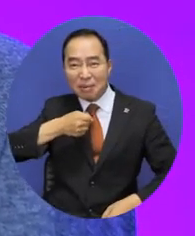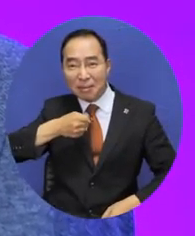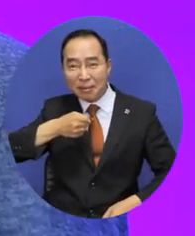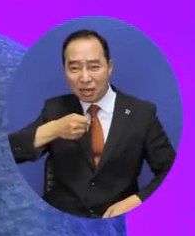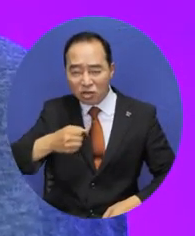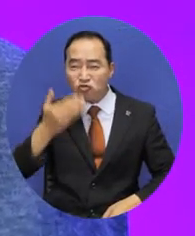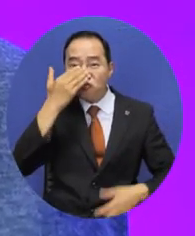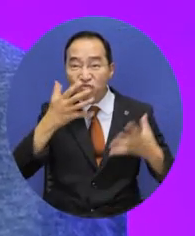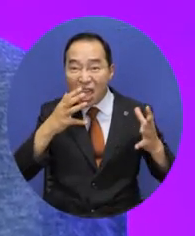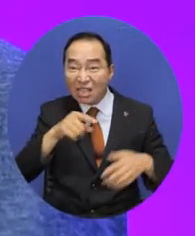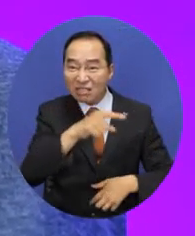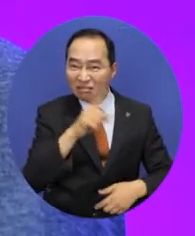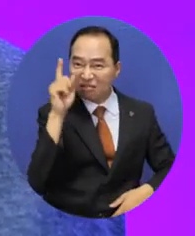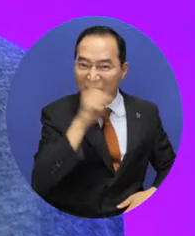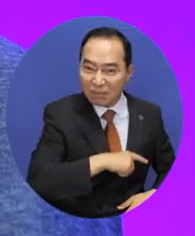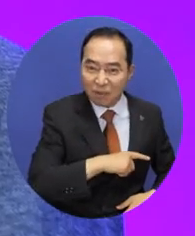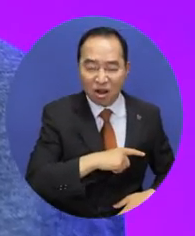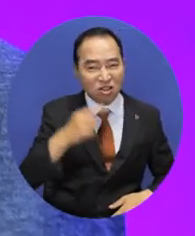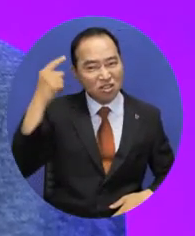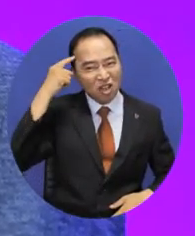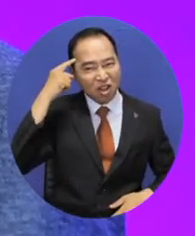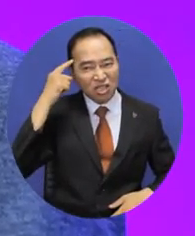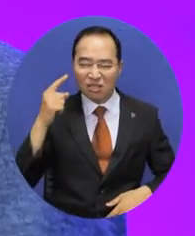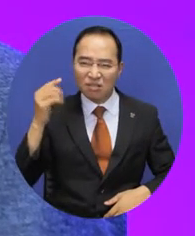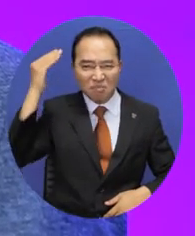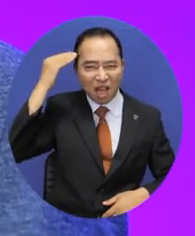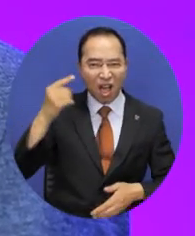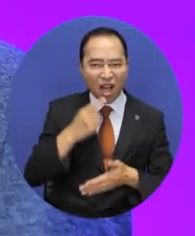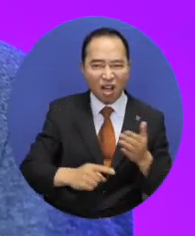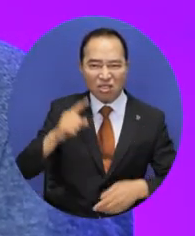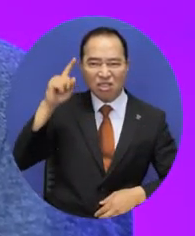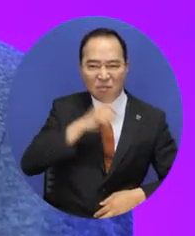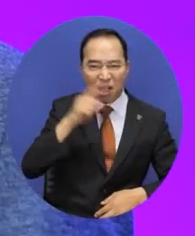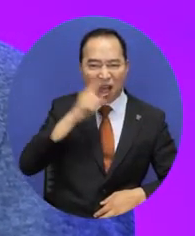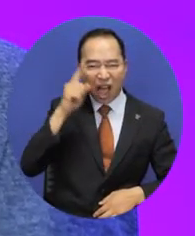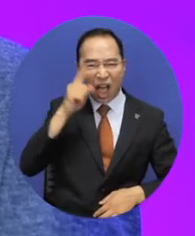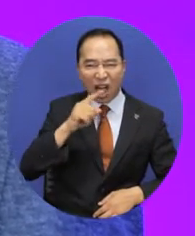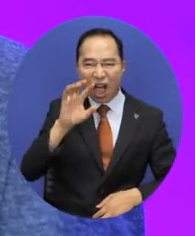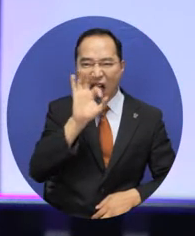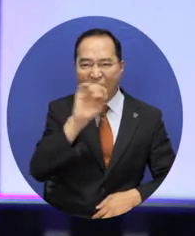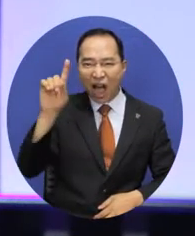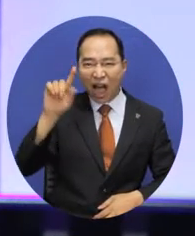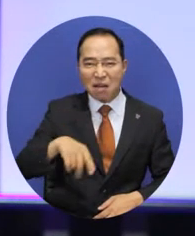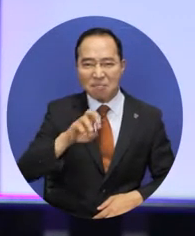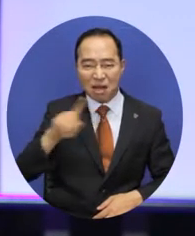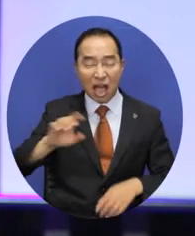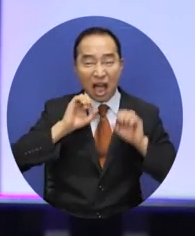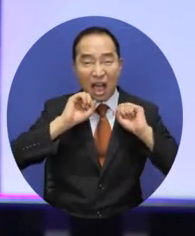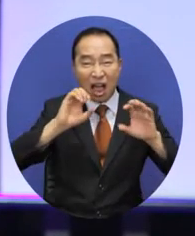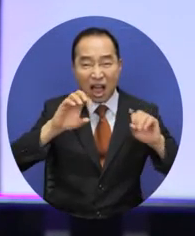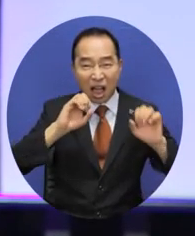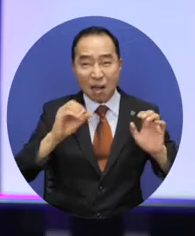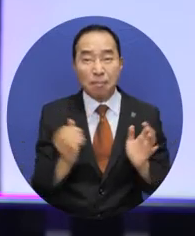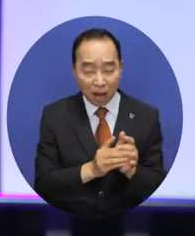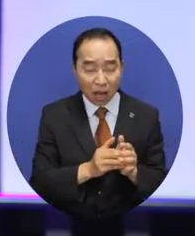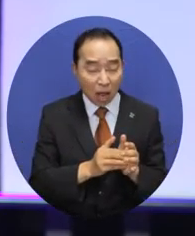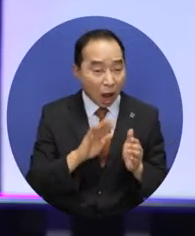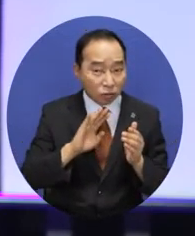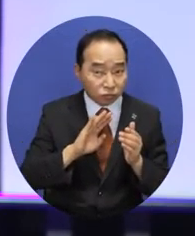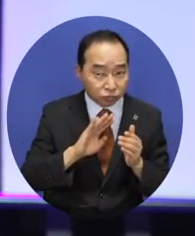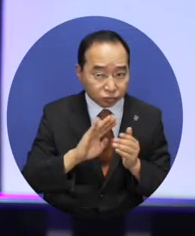유럽 정신을 훼손하는 이교도고 악마다 이런 발언들을 했습니다. 루안다에서도